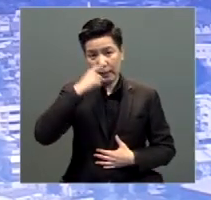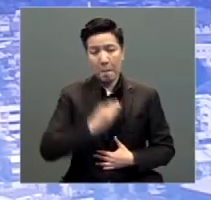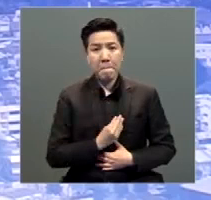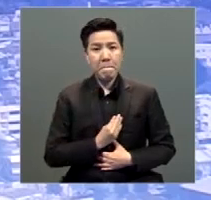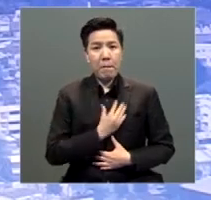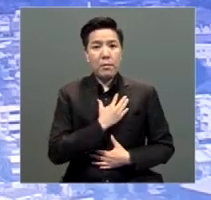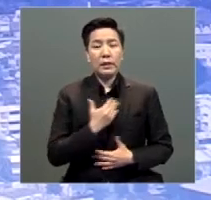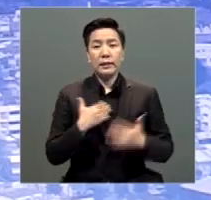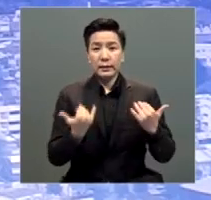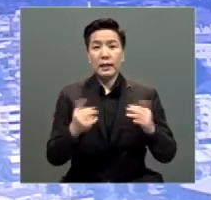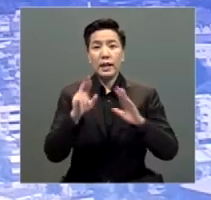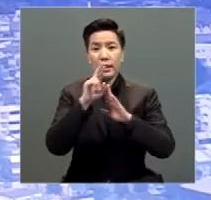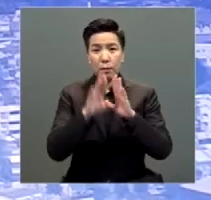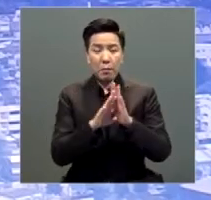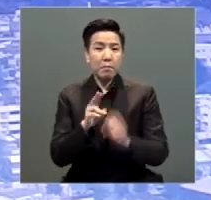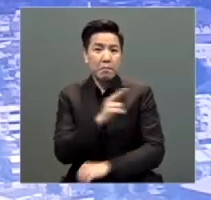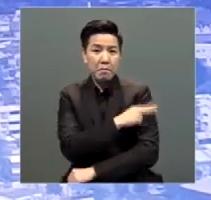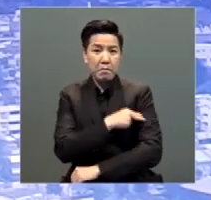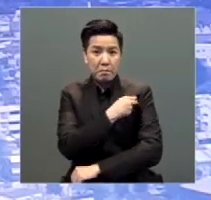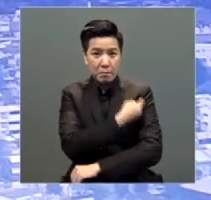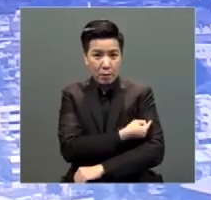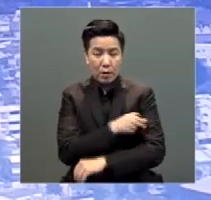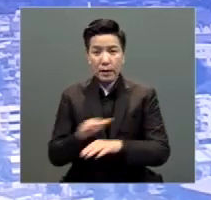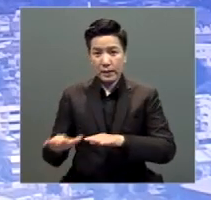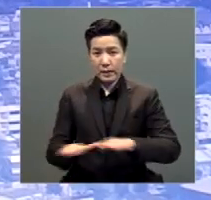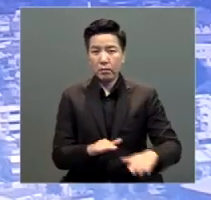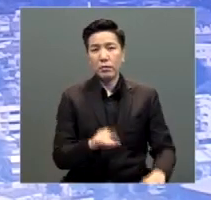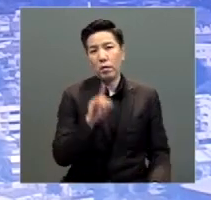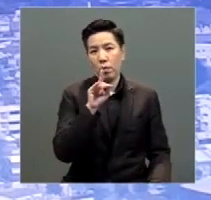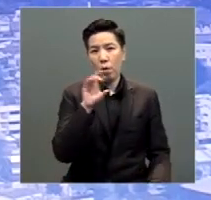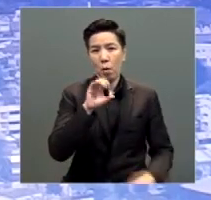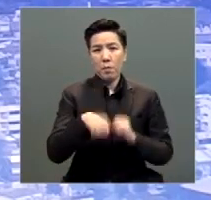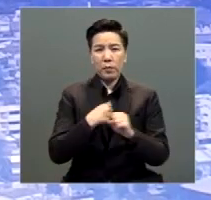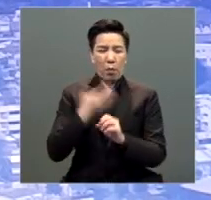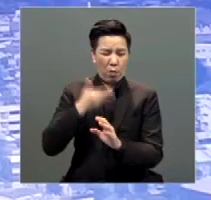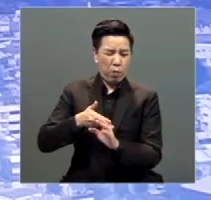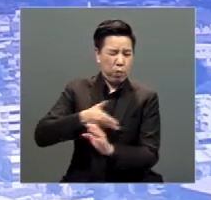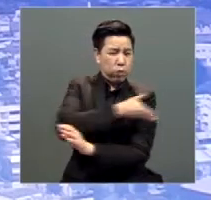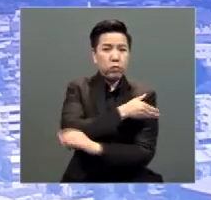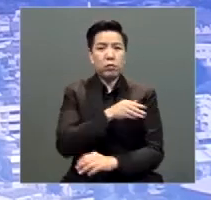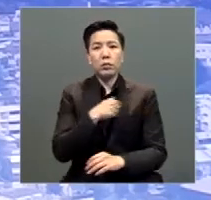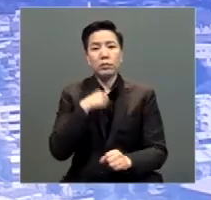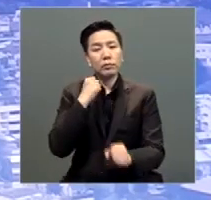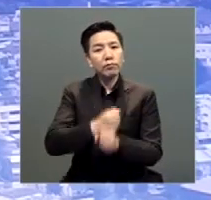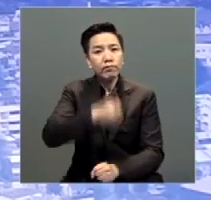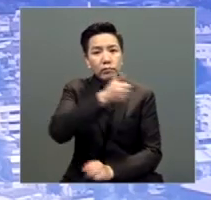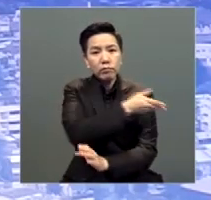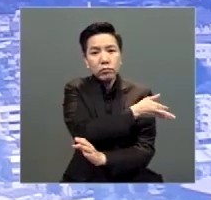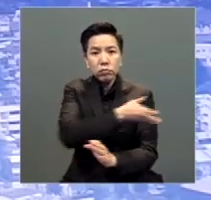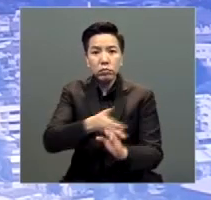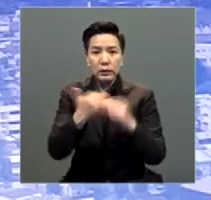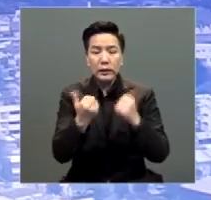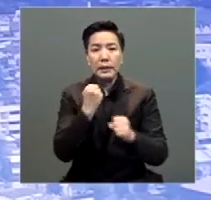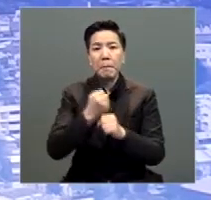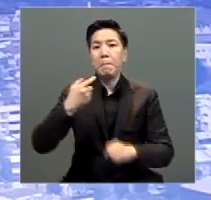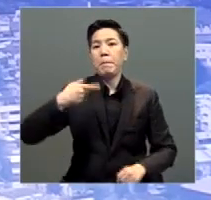ซึ่งเรามีทั้งระบบสาธารณสุขที่วางไว้เป็นร้อยปีนะครับซึ่งก็ได้ผลของการที่เราจะมาใช้ประโยชน์